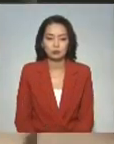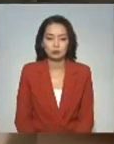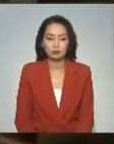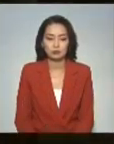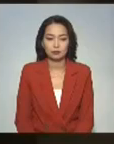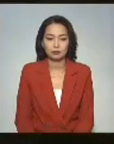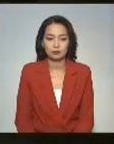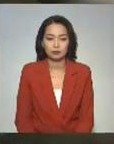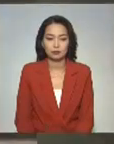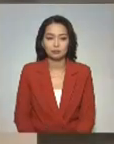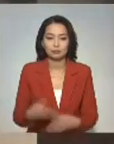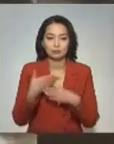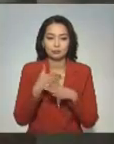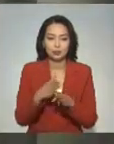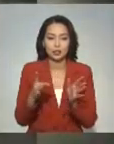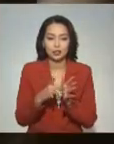стекло разбили